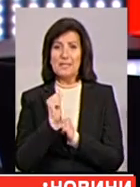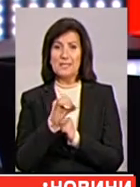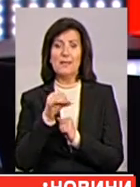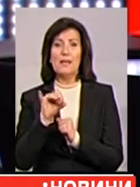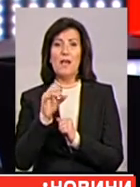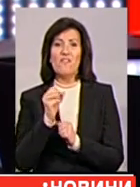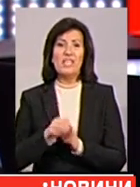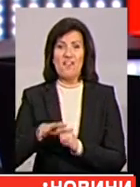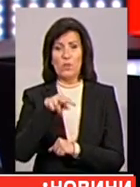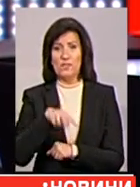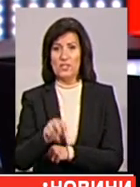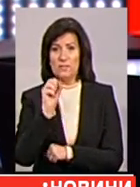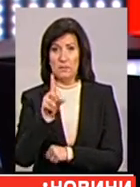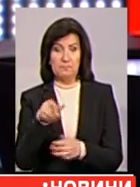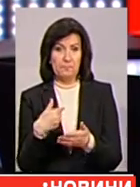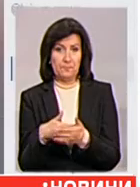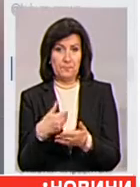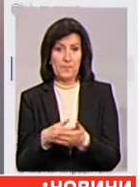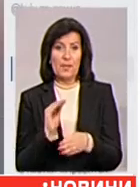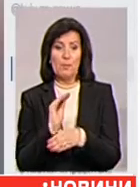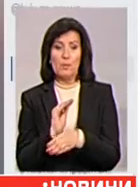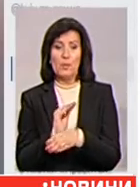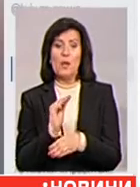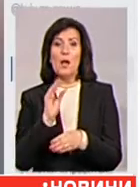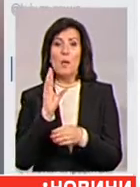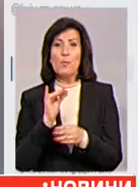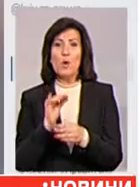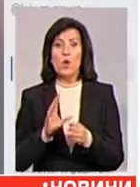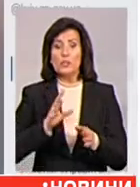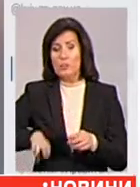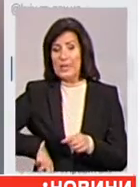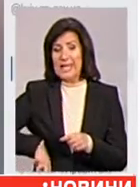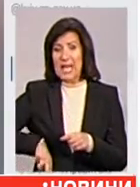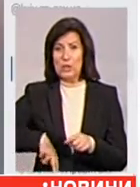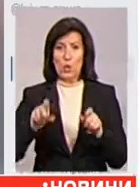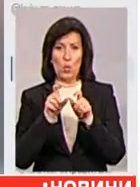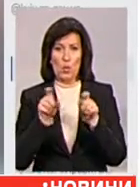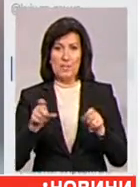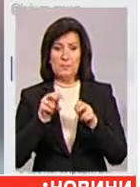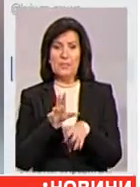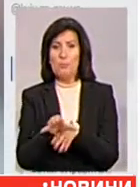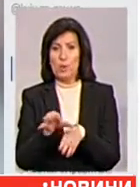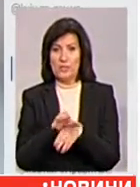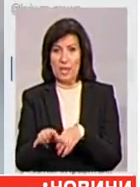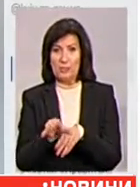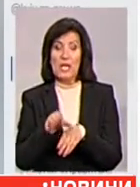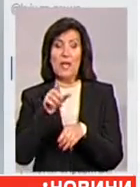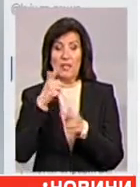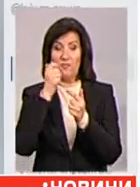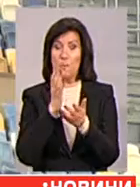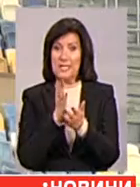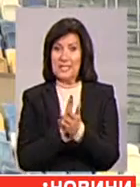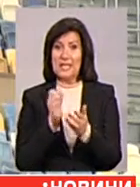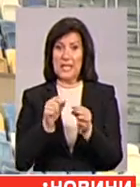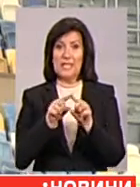Києва повідомила про підозру колишньому директору підприємства «Спецпостач» Благодійного фонду безпеки країни. Інформація про це є на